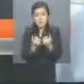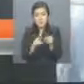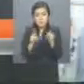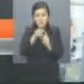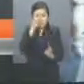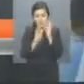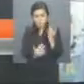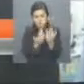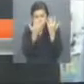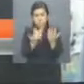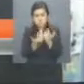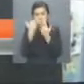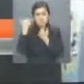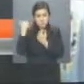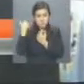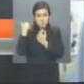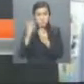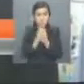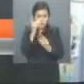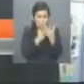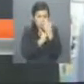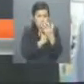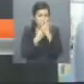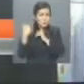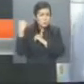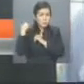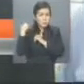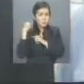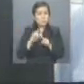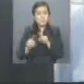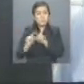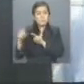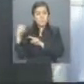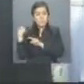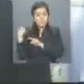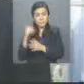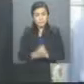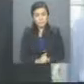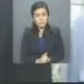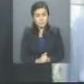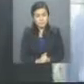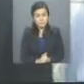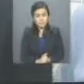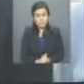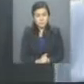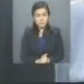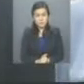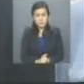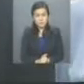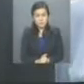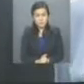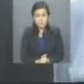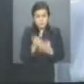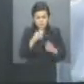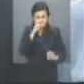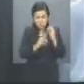ปดาห์เนี่ยโรคหัวใจเนี่ยเราจะมัน 9,000 นะครับแล้วก็โรคภูมิแพ้ในทุกนี้เนี่ย 1,900 กว่าคนนะ